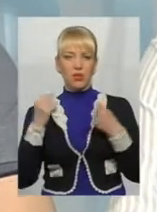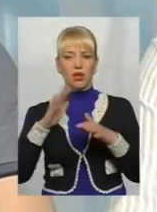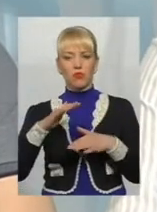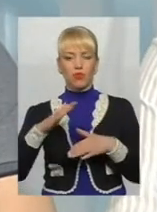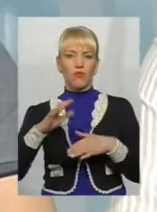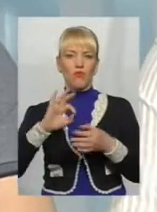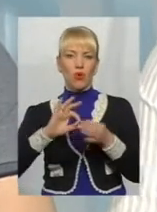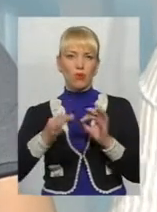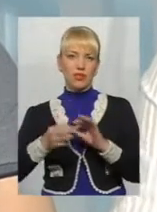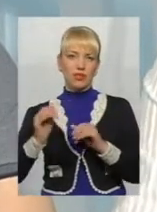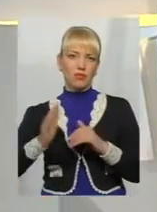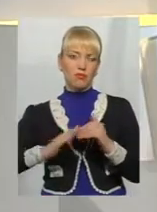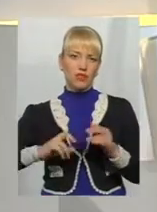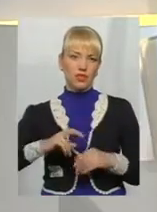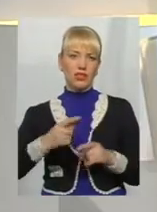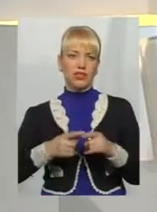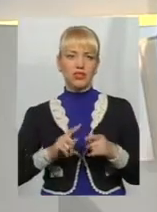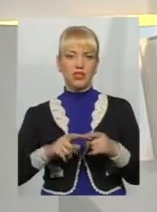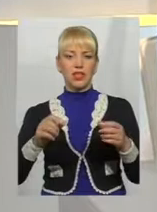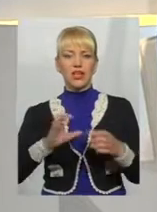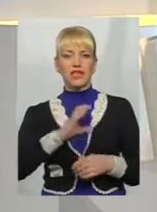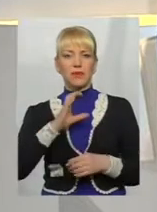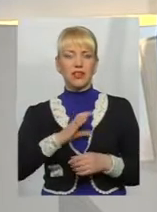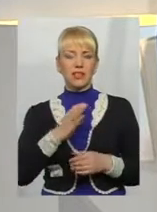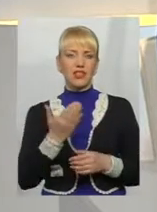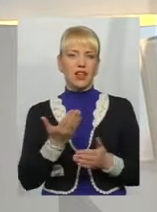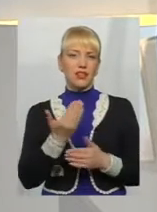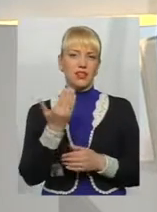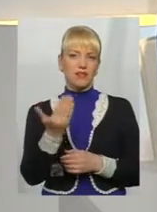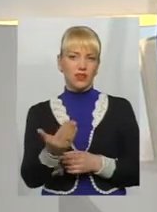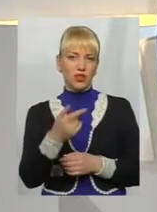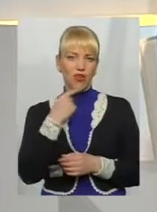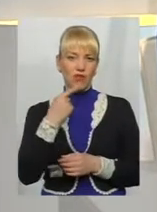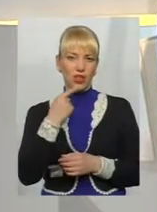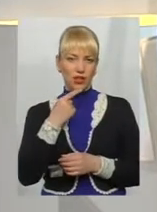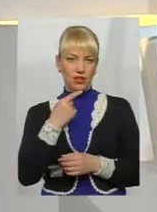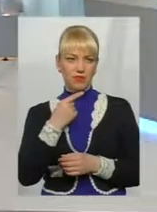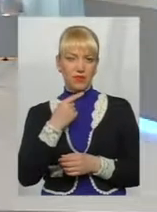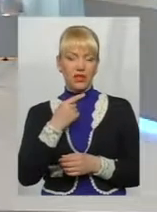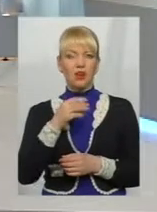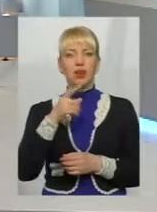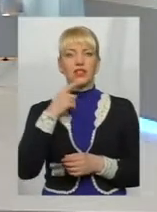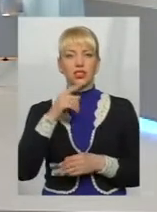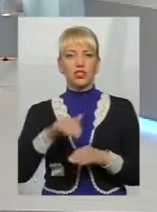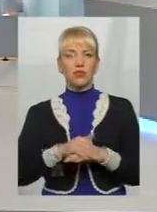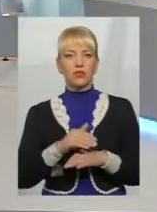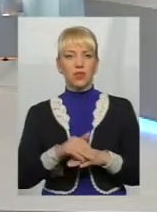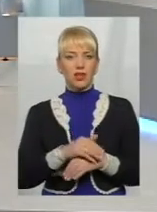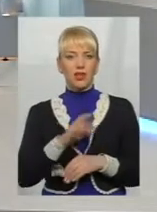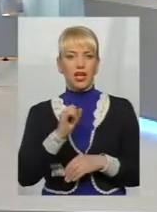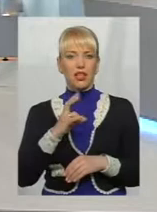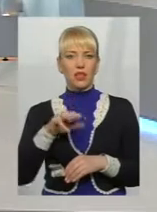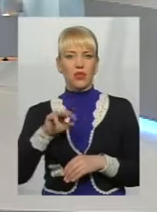професійний. Тим більше. Власне, оці от спартакіади, про які ви зазначили, скажіть, будь ласка, пане